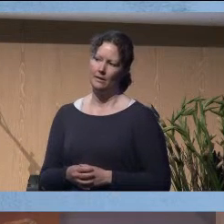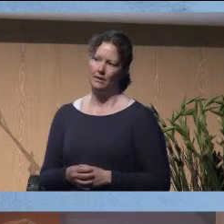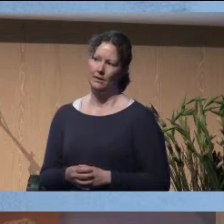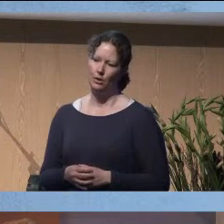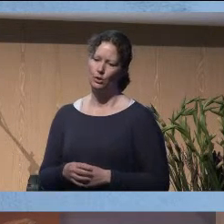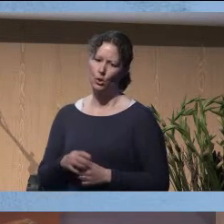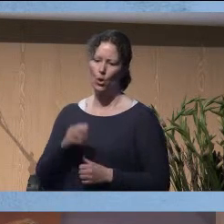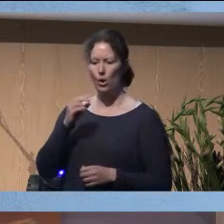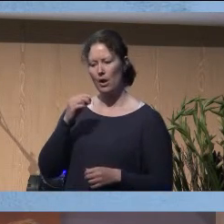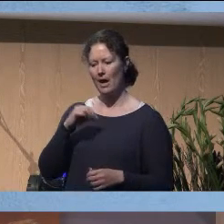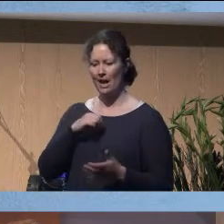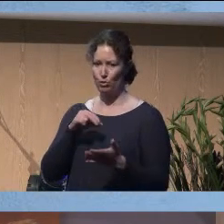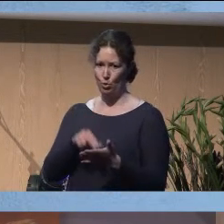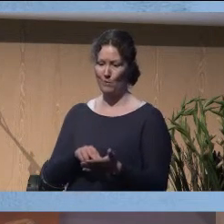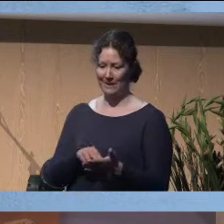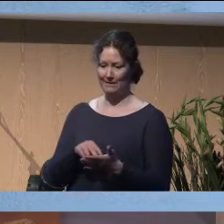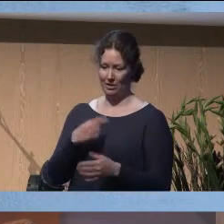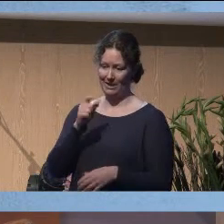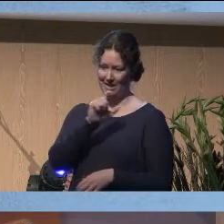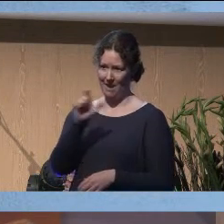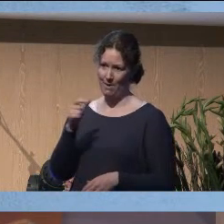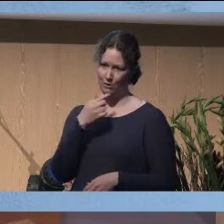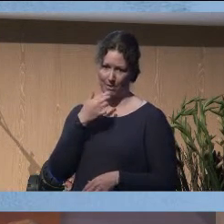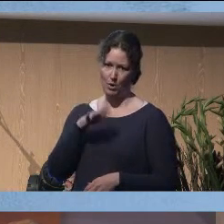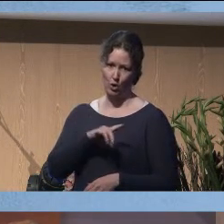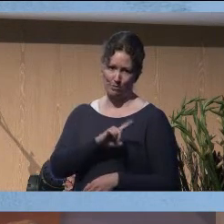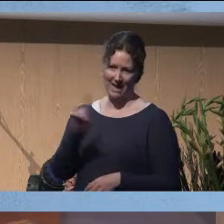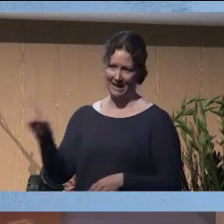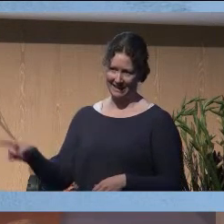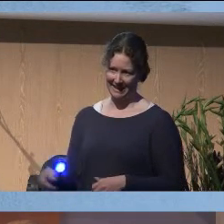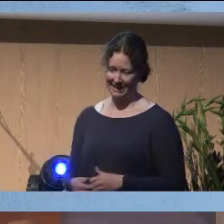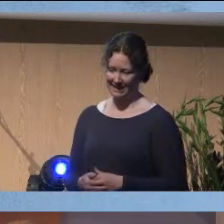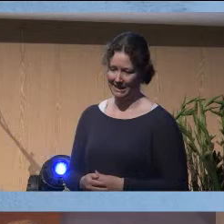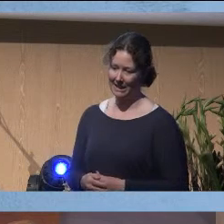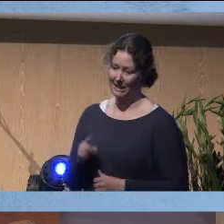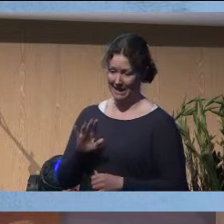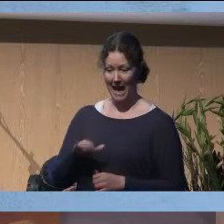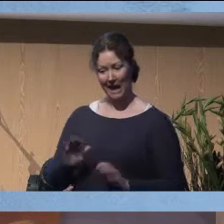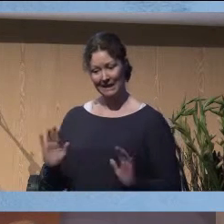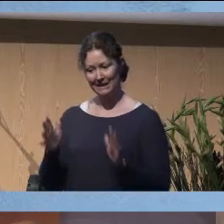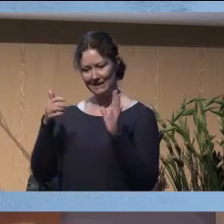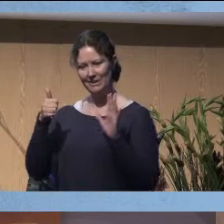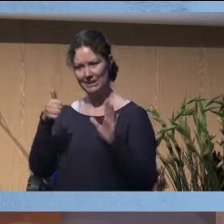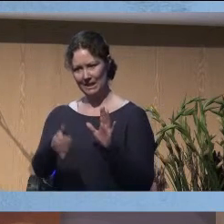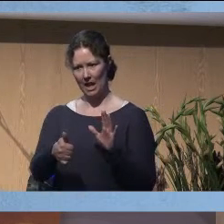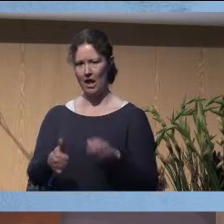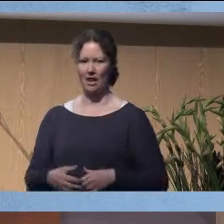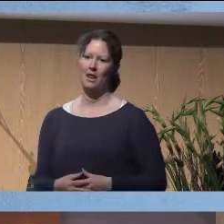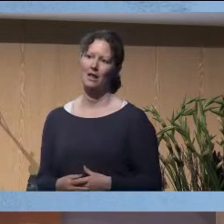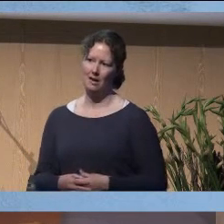Så autonomi, temaet vårt, det er jo det vi har snakket om hele tiden. Det er livet selv.